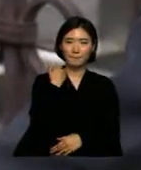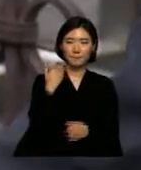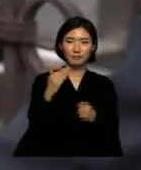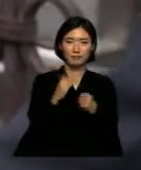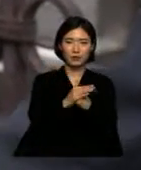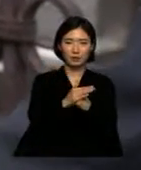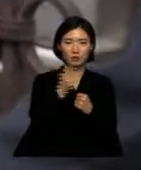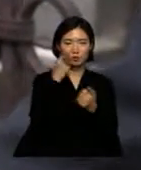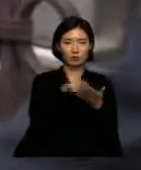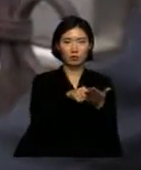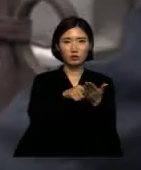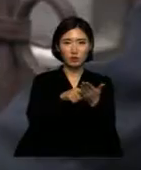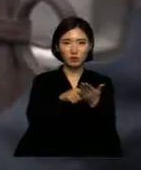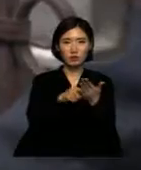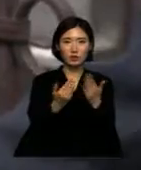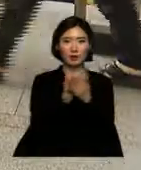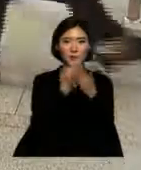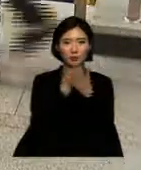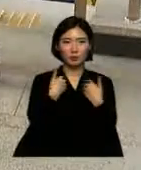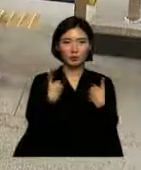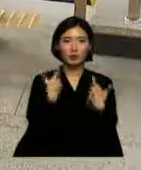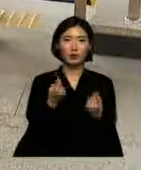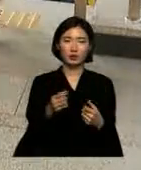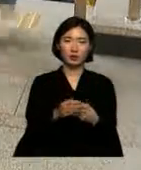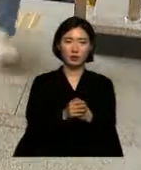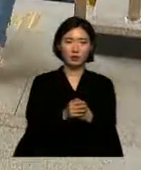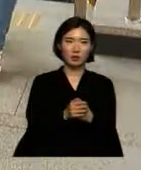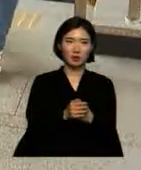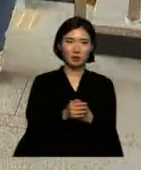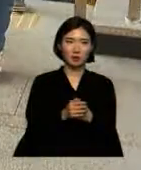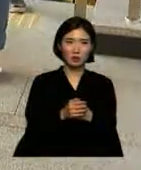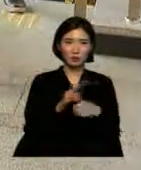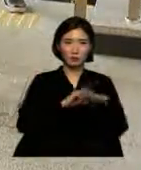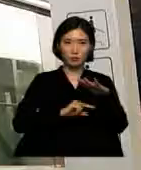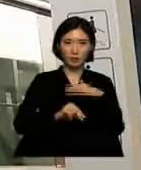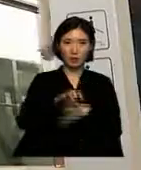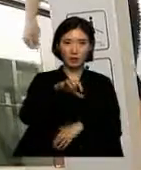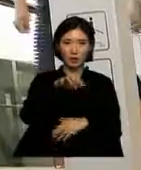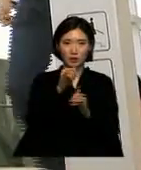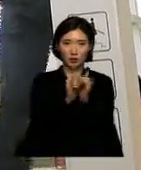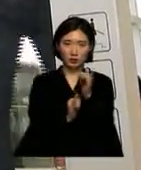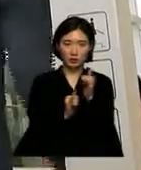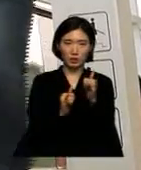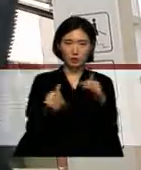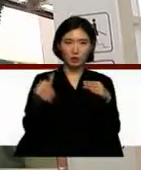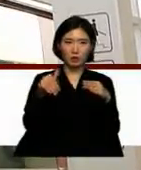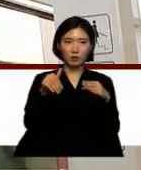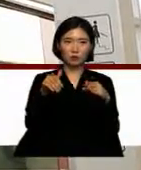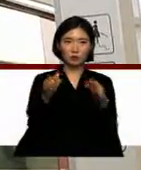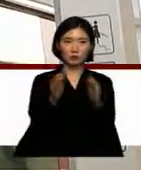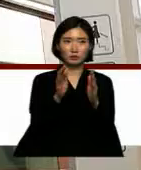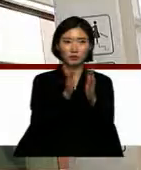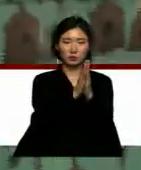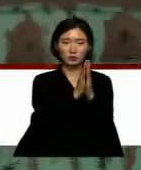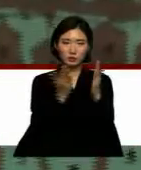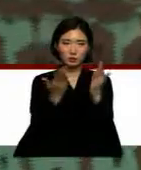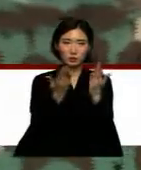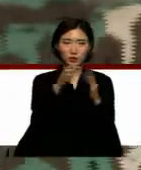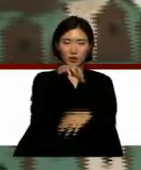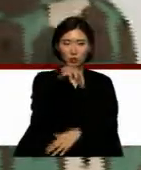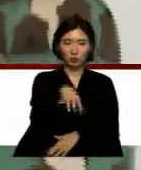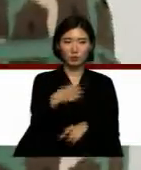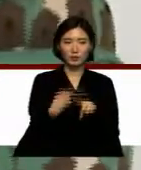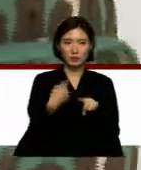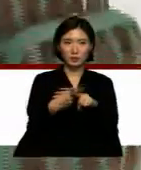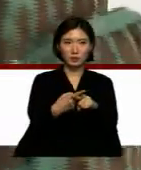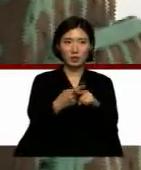좀 더 개발을 해야 될 것 같아요. 병전철 역사 문고도 사정은 별반 다르지 않습니다. 책장 안에는